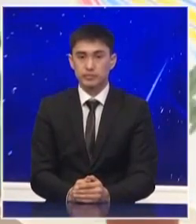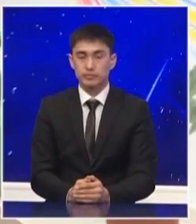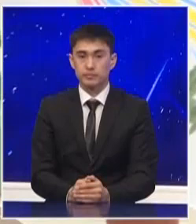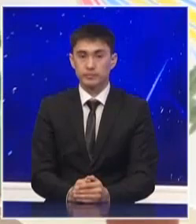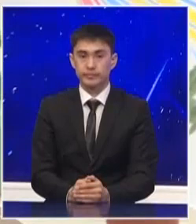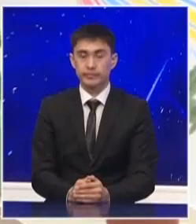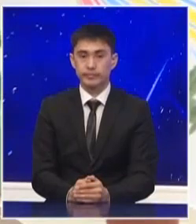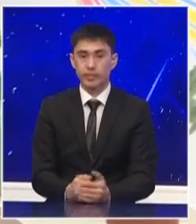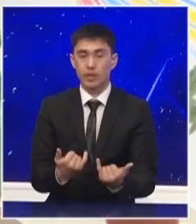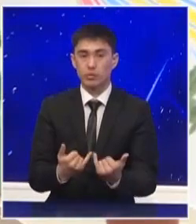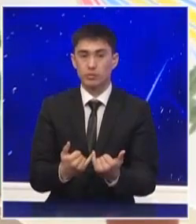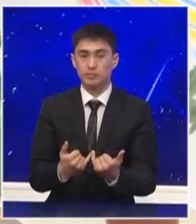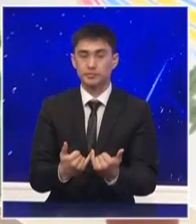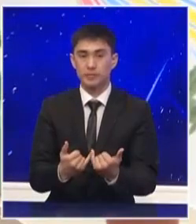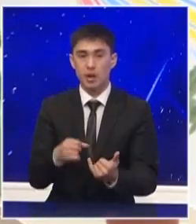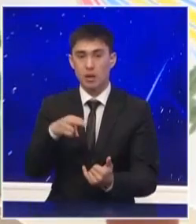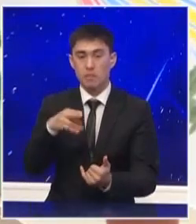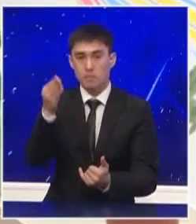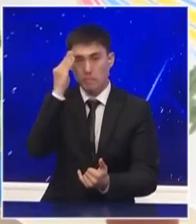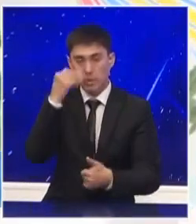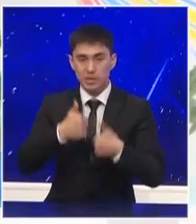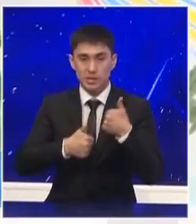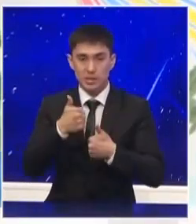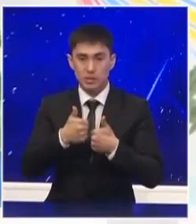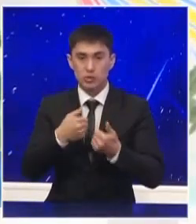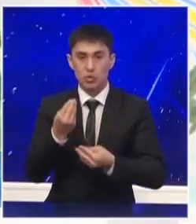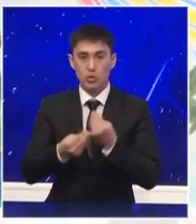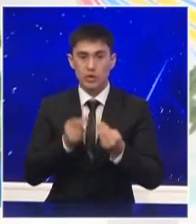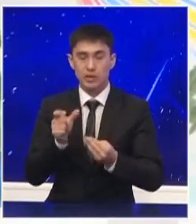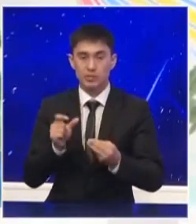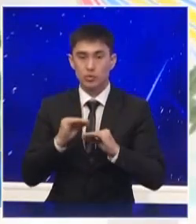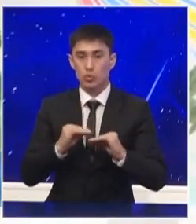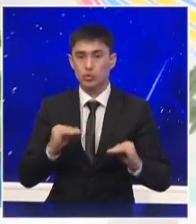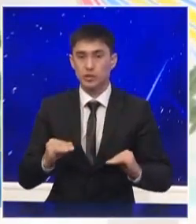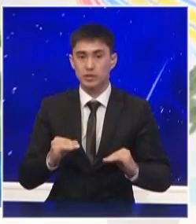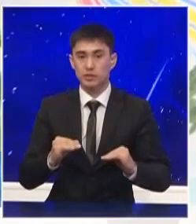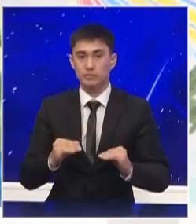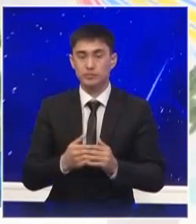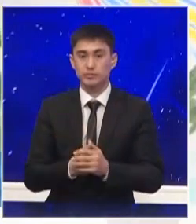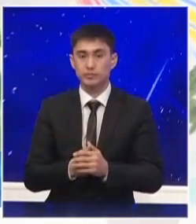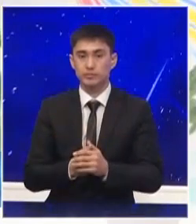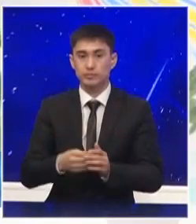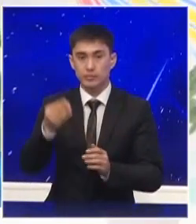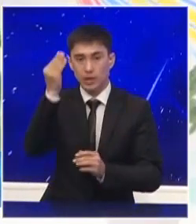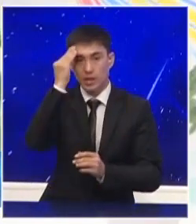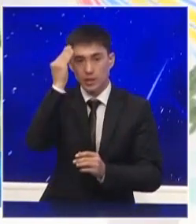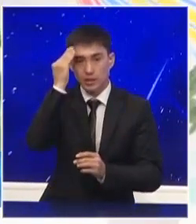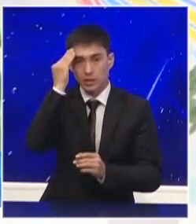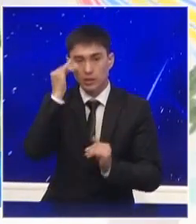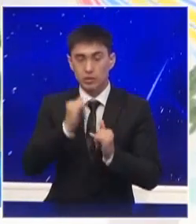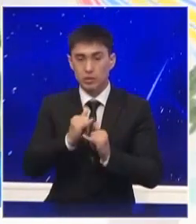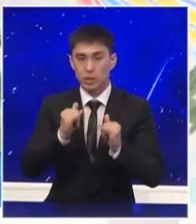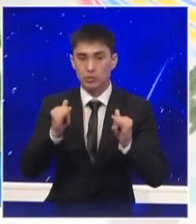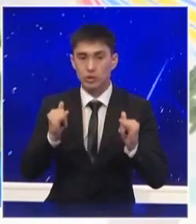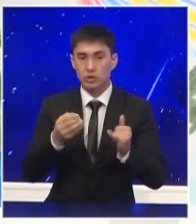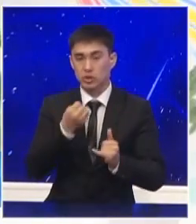Мына пікірсайыс ойыны мына азаматтардың, соның ішінде оқушылардың әлгі интеллектін дейді ғой, ой өрісін